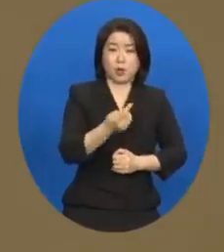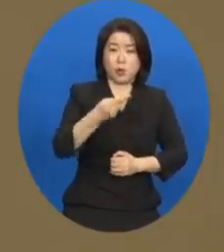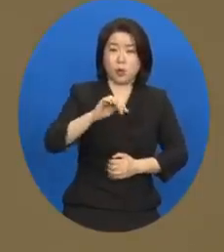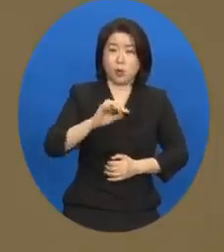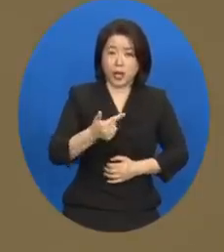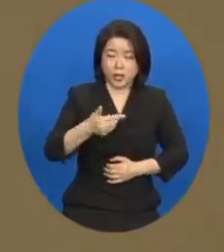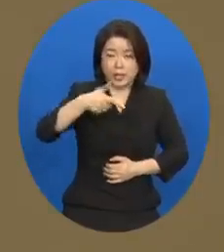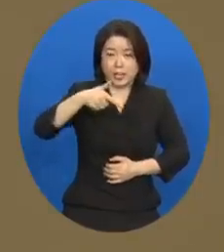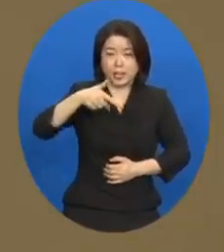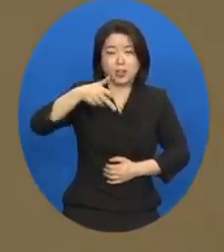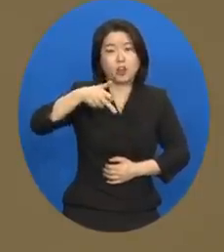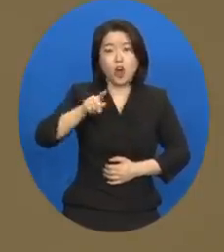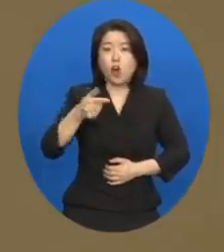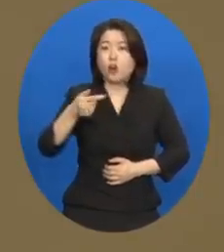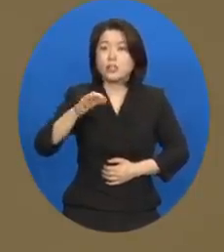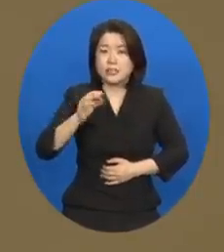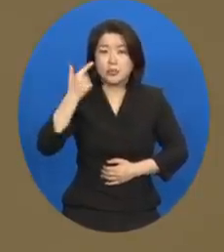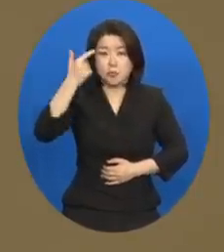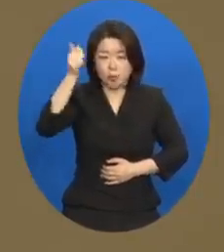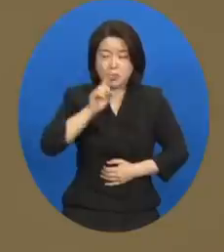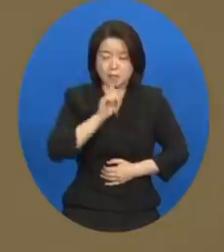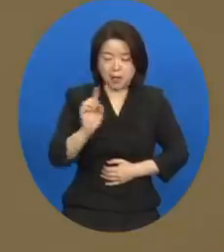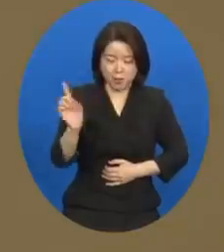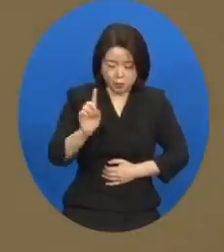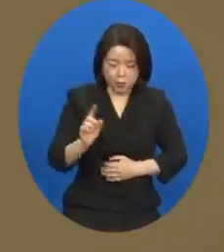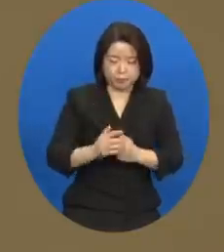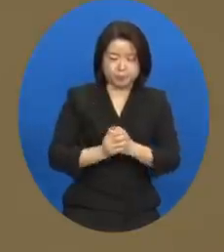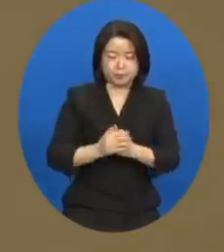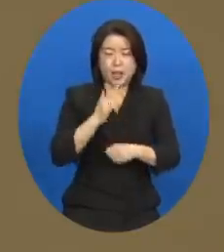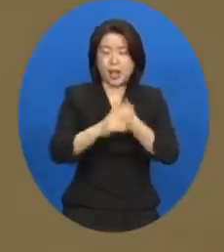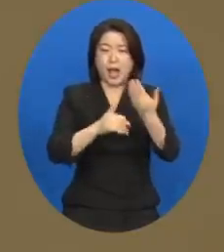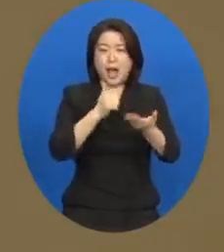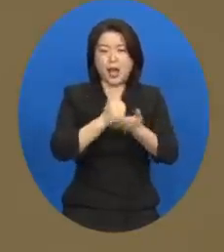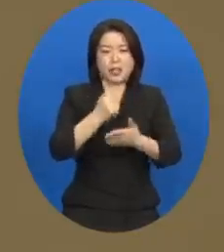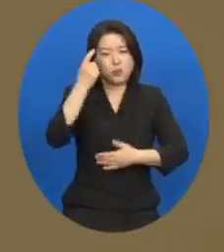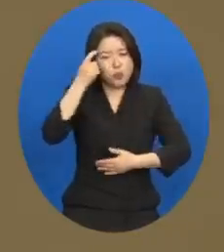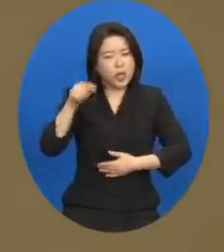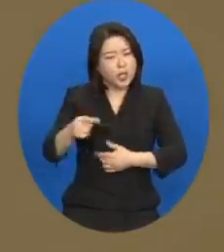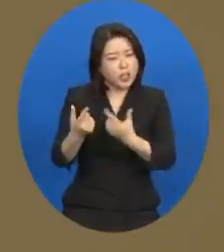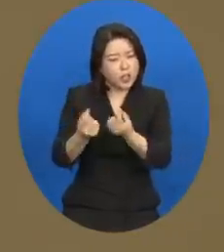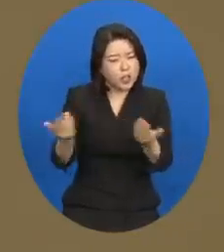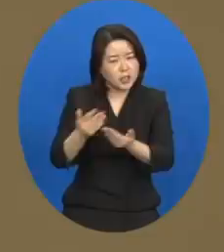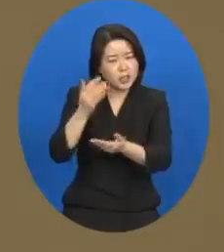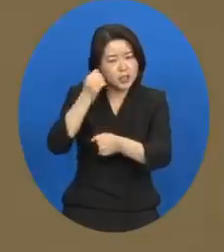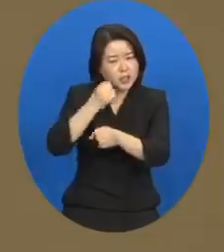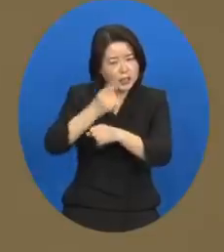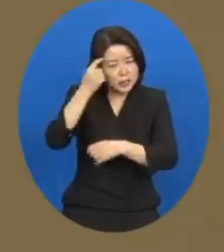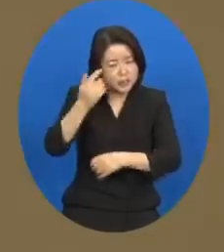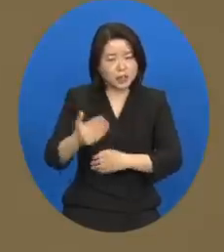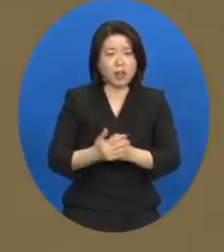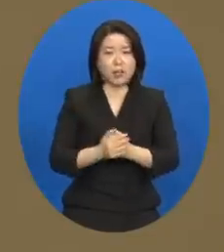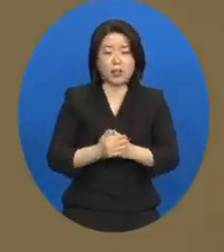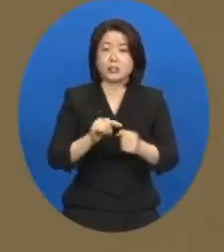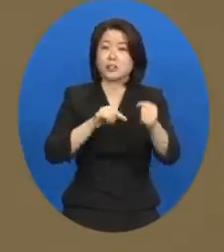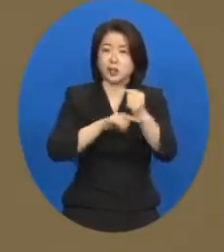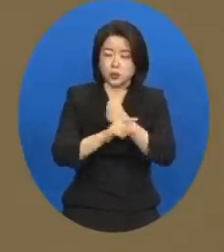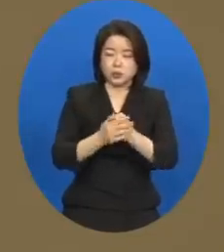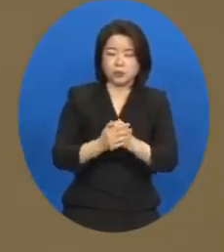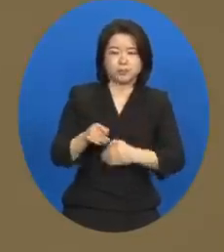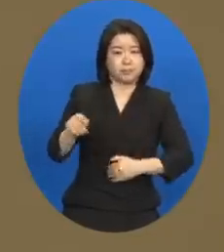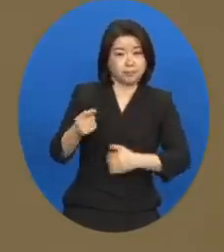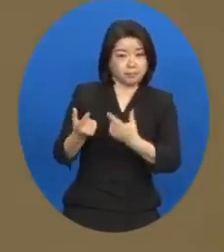이렇게 말씀을 하셨어요. 하나님께서는 왜 이렇게 일하게 하시는가? 그 이유는 이렇게